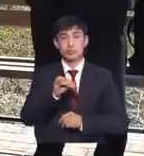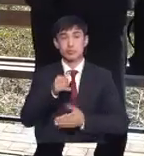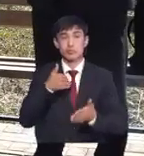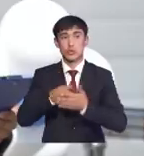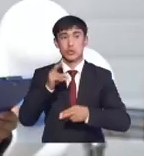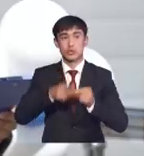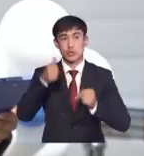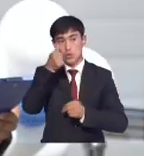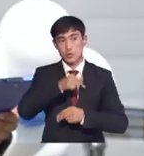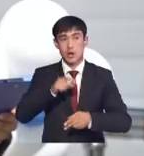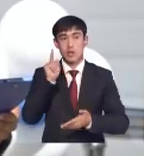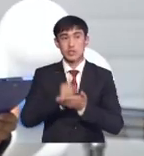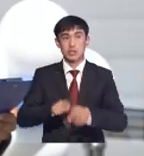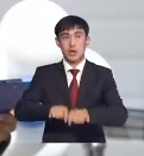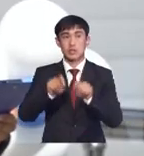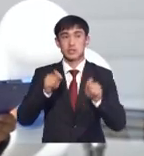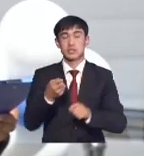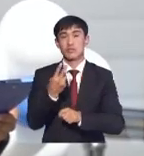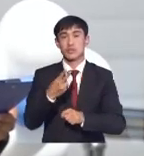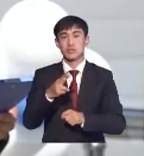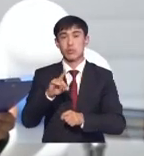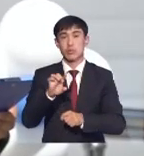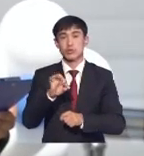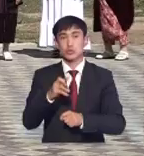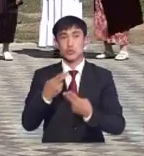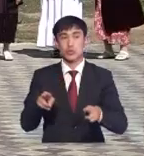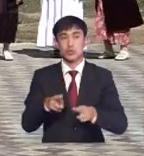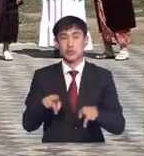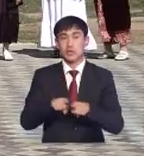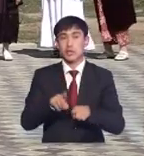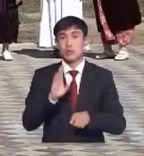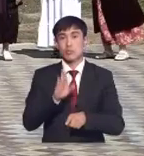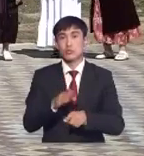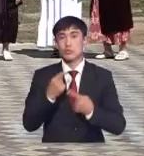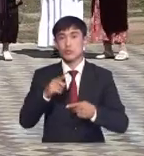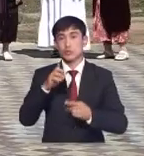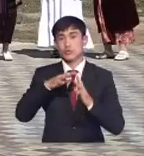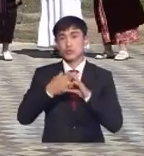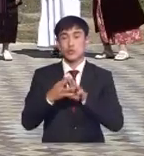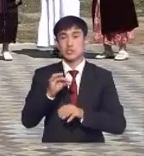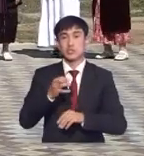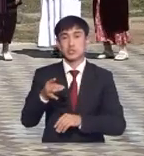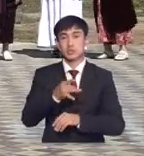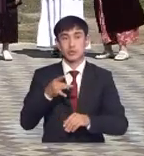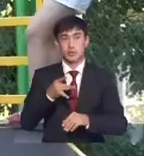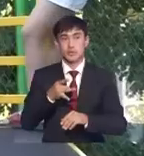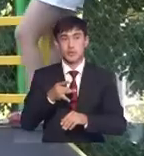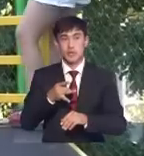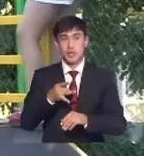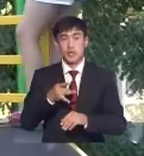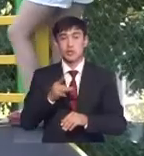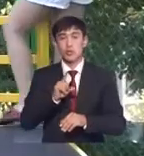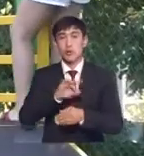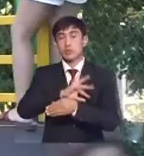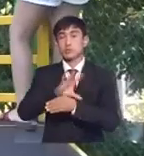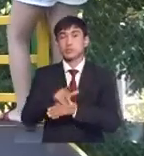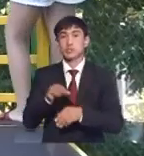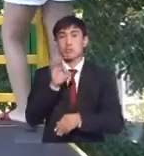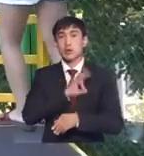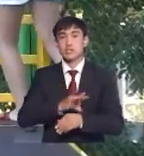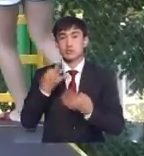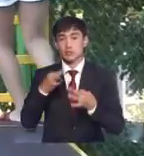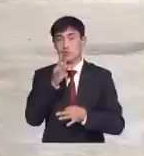года должны открыться еще 12 блочно-модульных клубов. Такие объекты появятся и в других селах Искельдинского района. Кроме того, чтобы обеспечить полезный